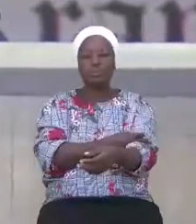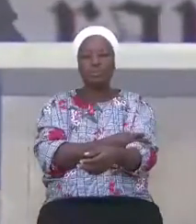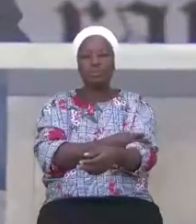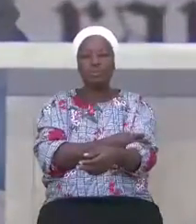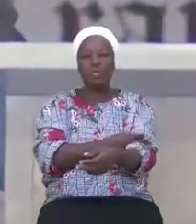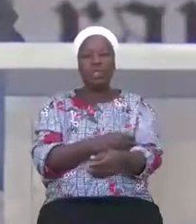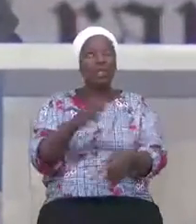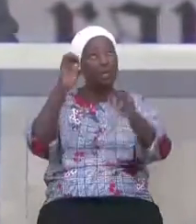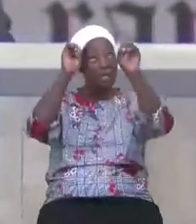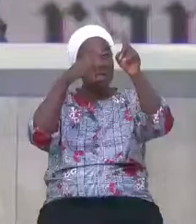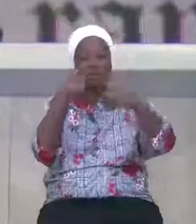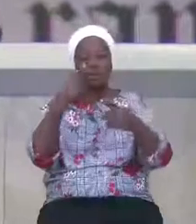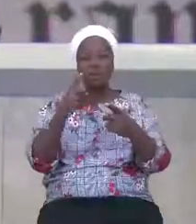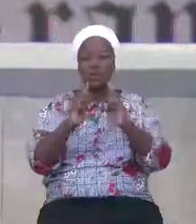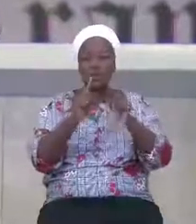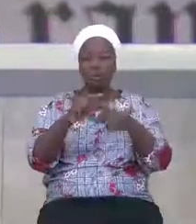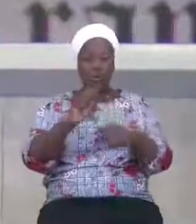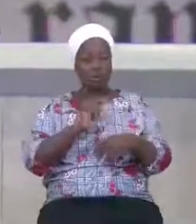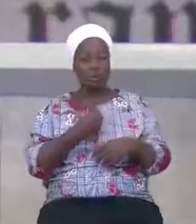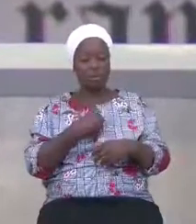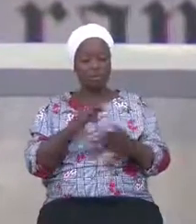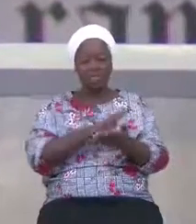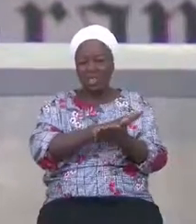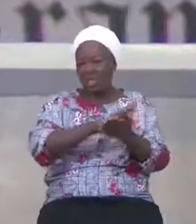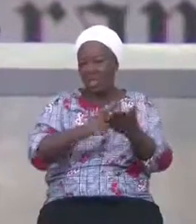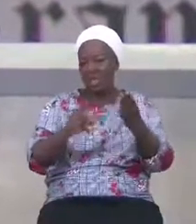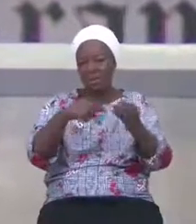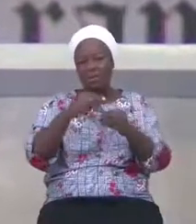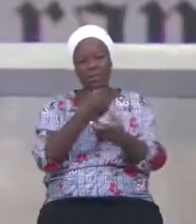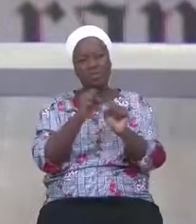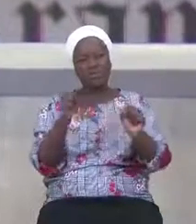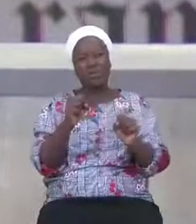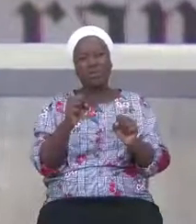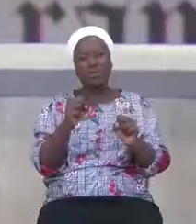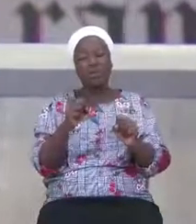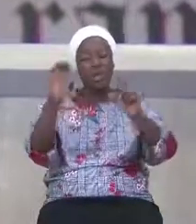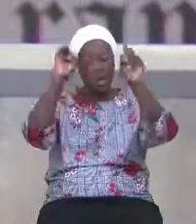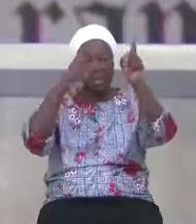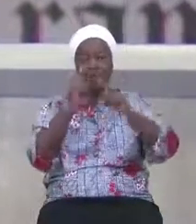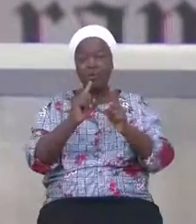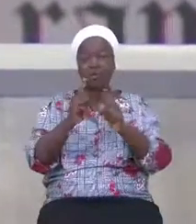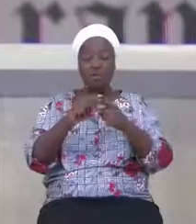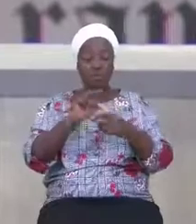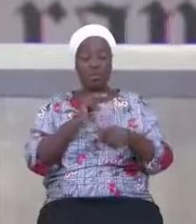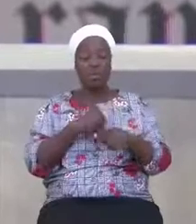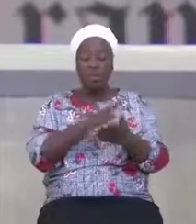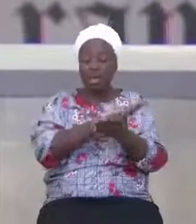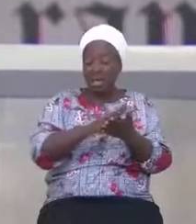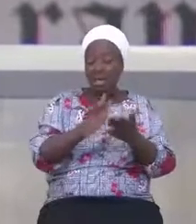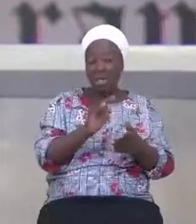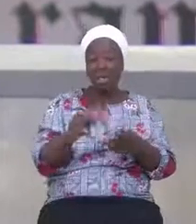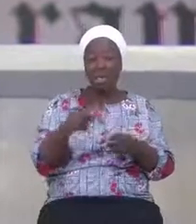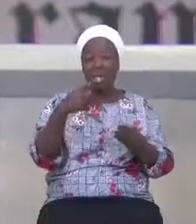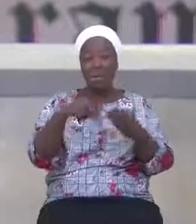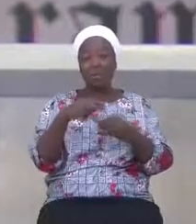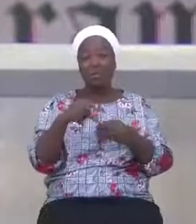nous parle clairement du salut. Il nous parle clairement de